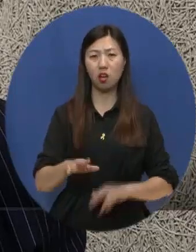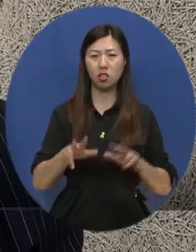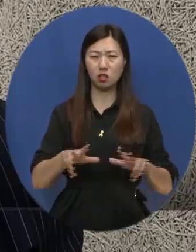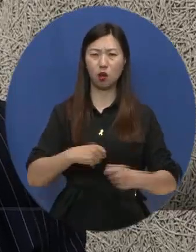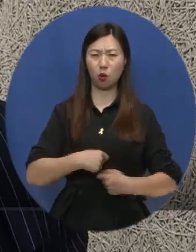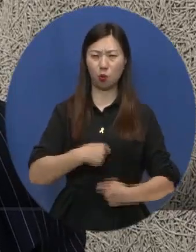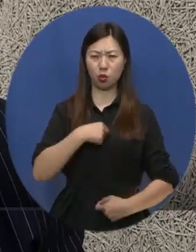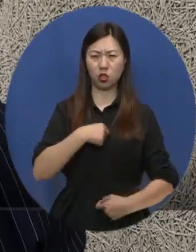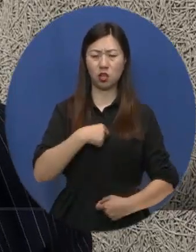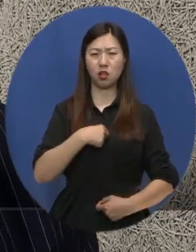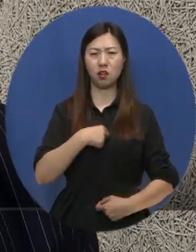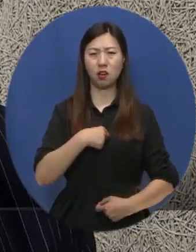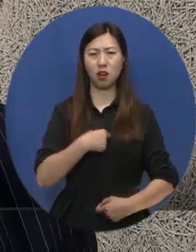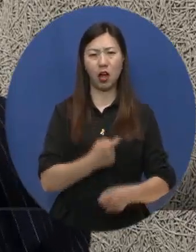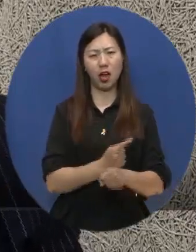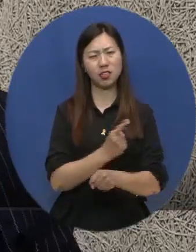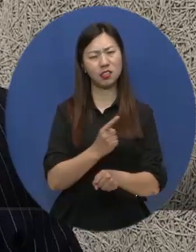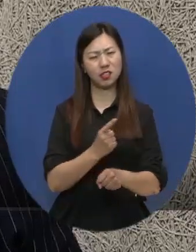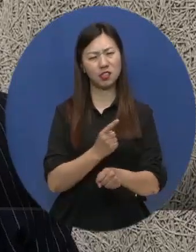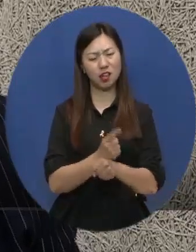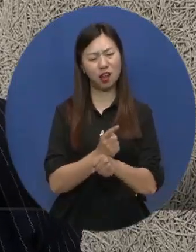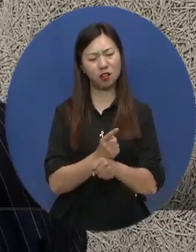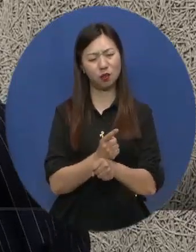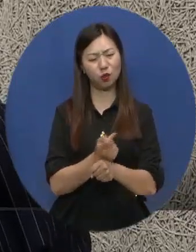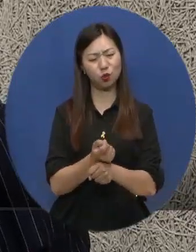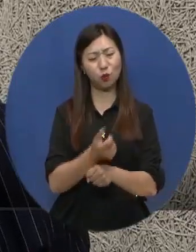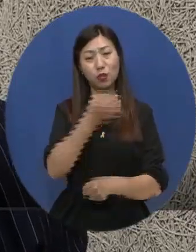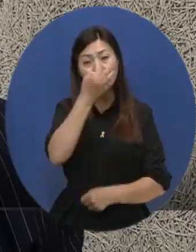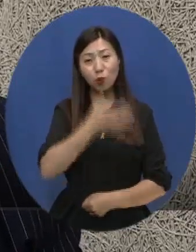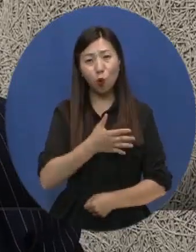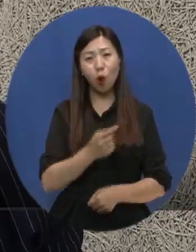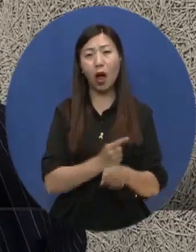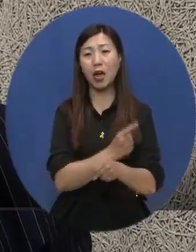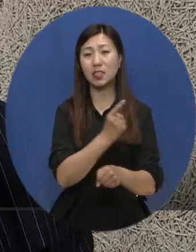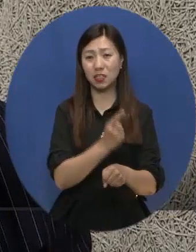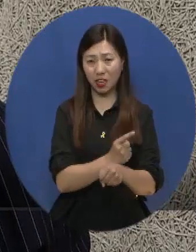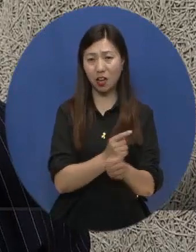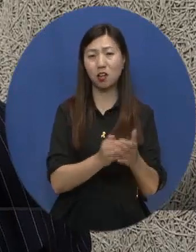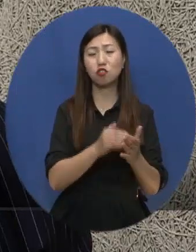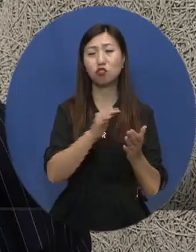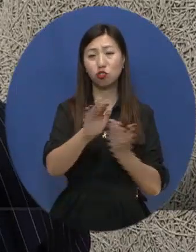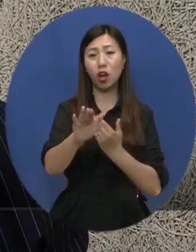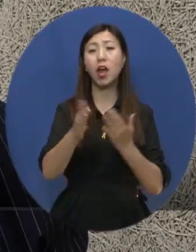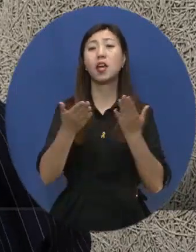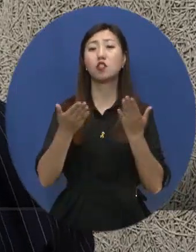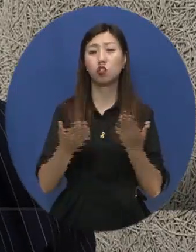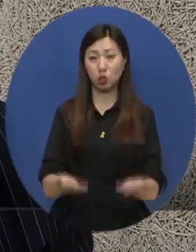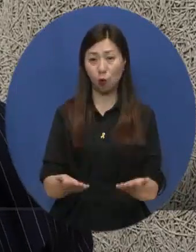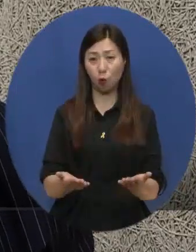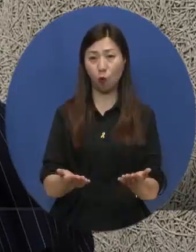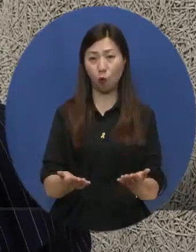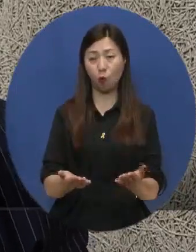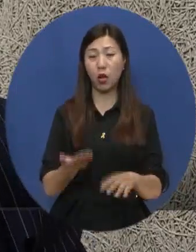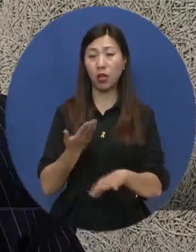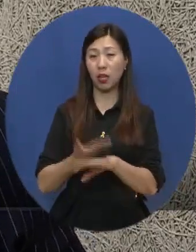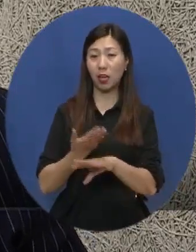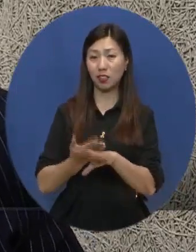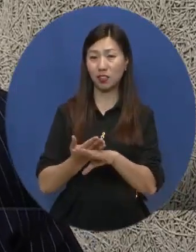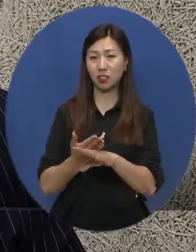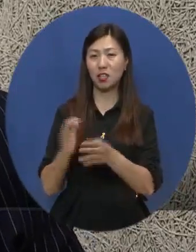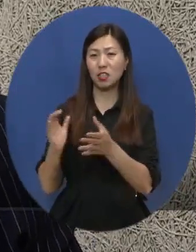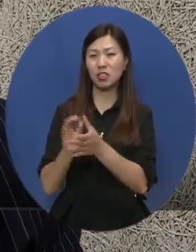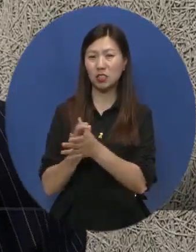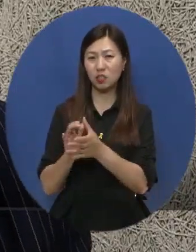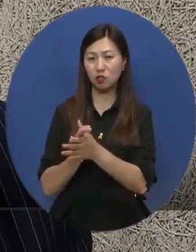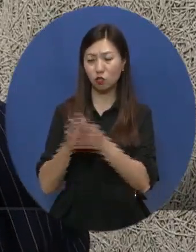솔직히 너무 한 시간에도 힘들고 한 시간 하고 또 쉬었다가 이제 또 동료 교수님들 도움